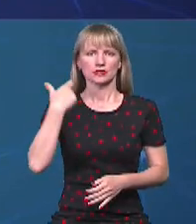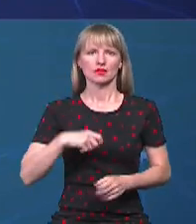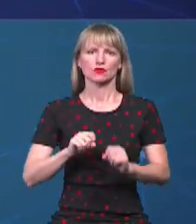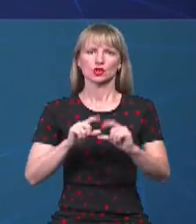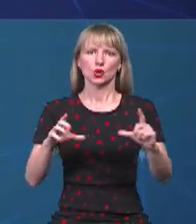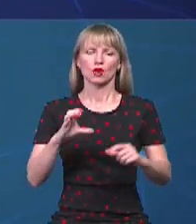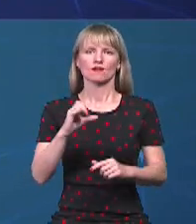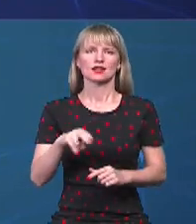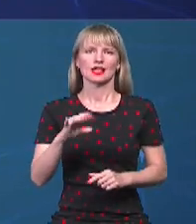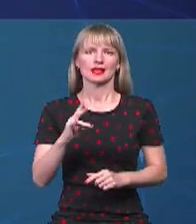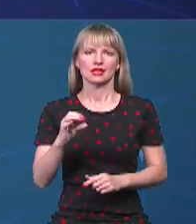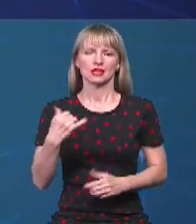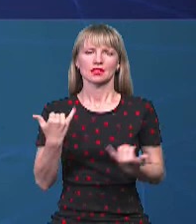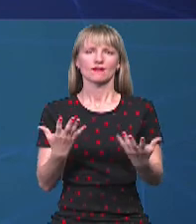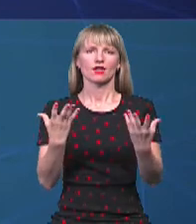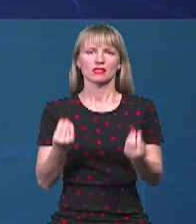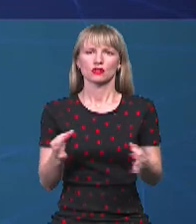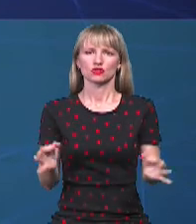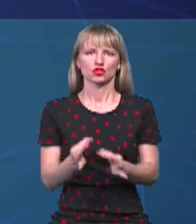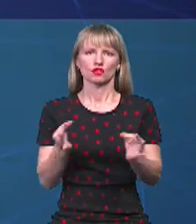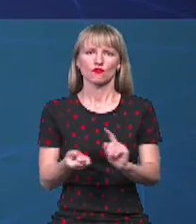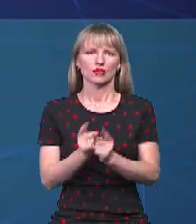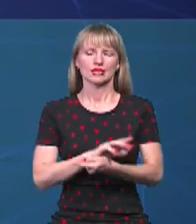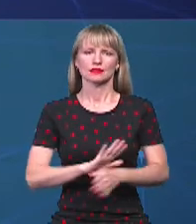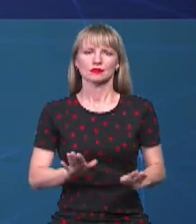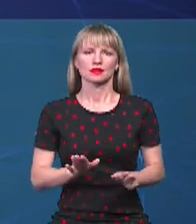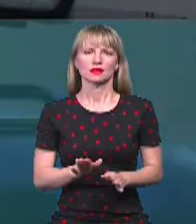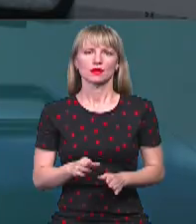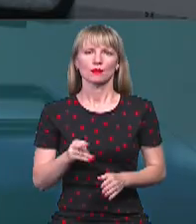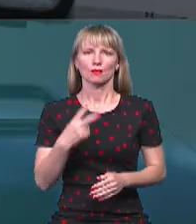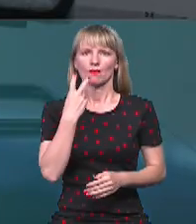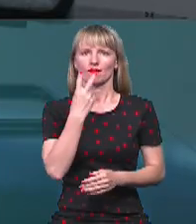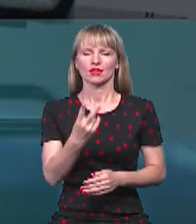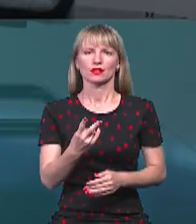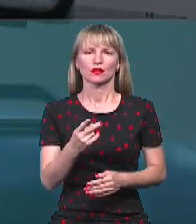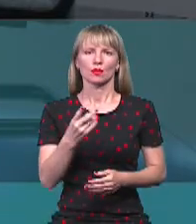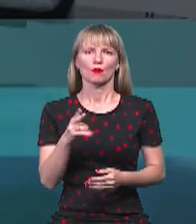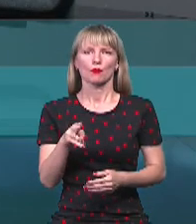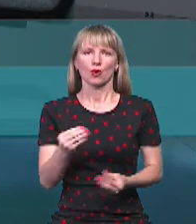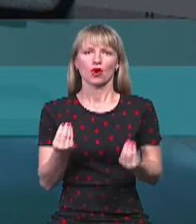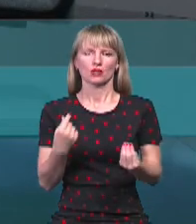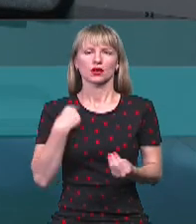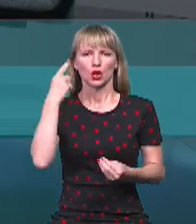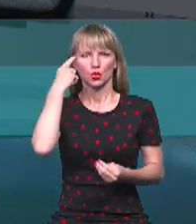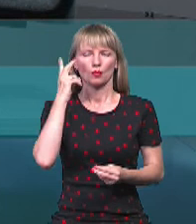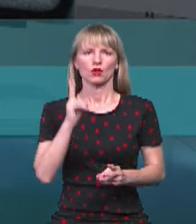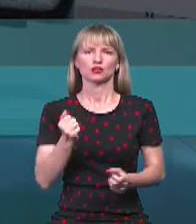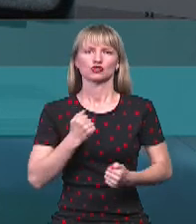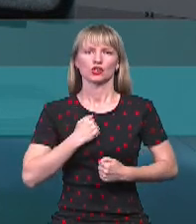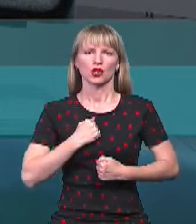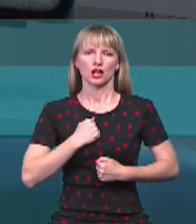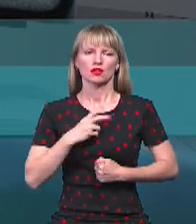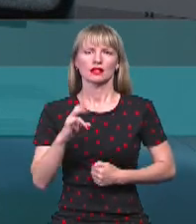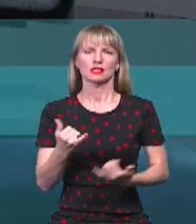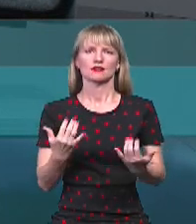садике, на сегодняшний день меню не поменялось, ни, по крайней мере, по внешнему виду, но по качеству, я думаю, что все-таки, к сожалению,